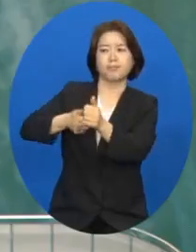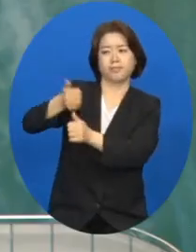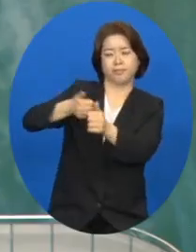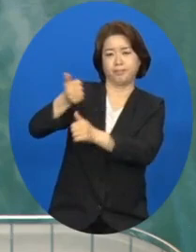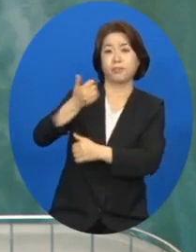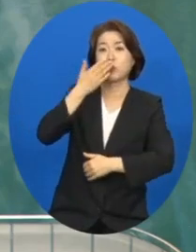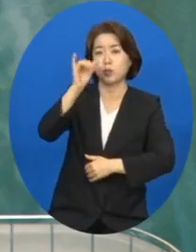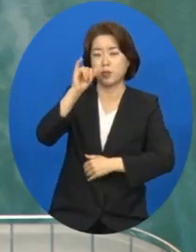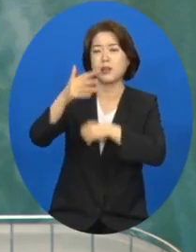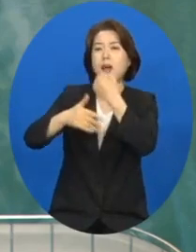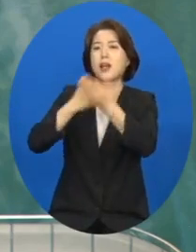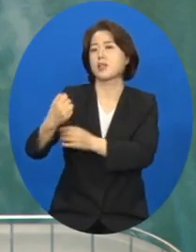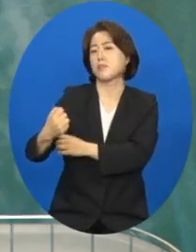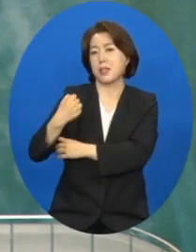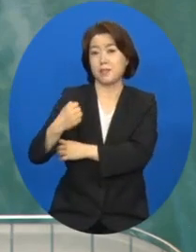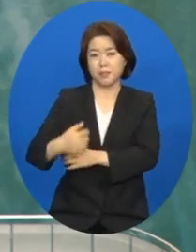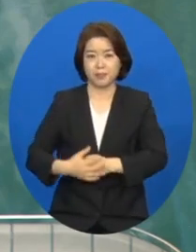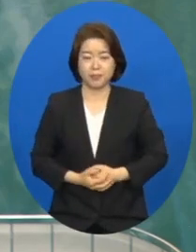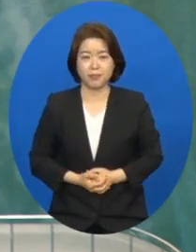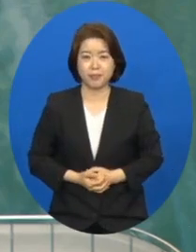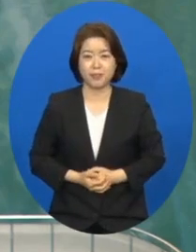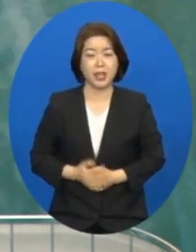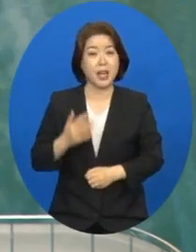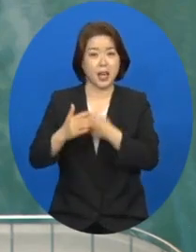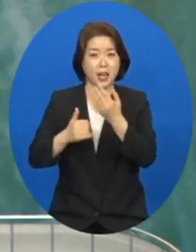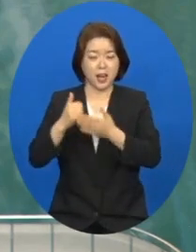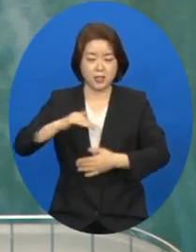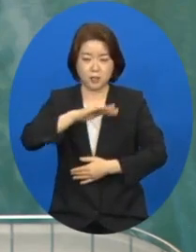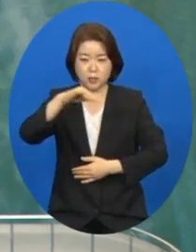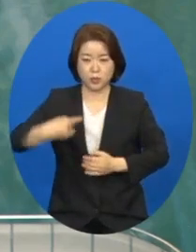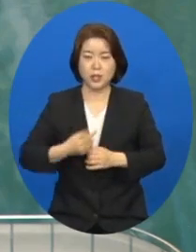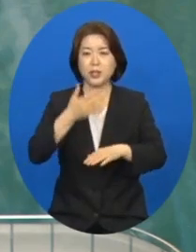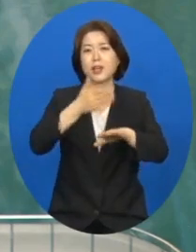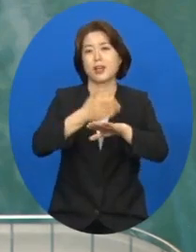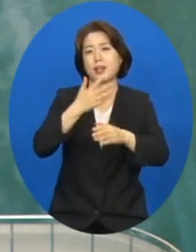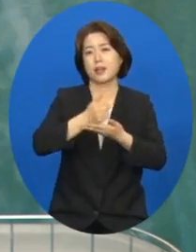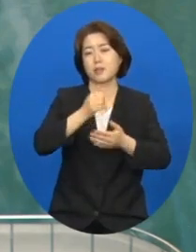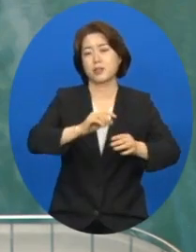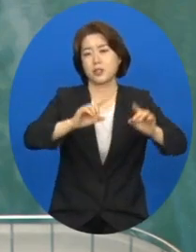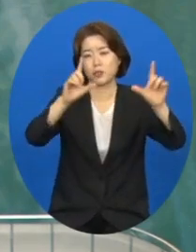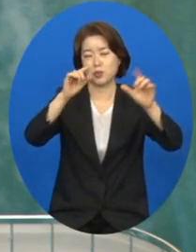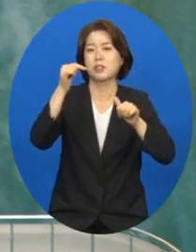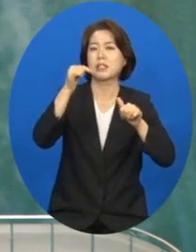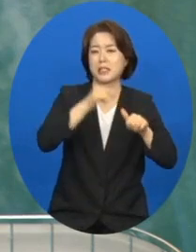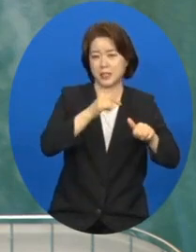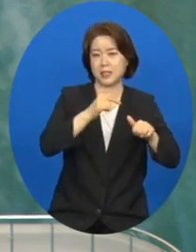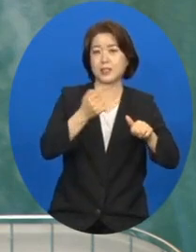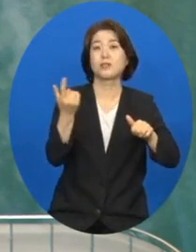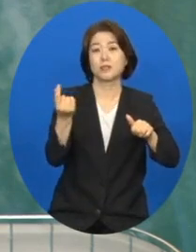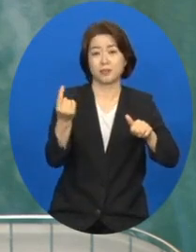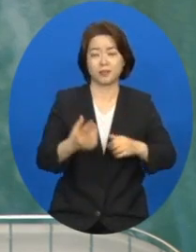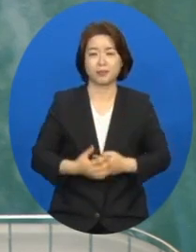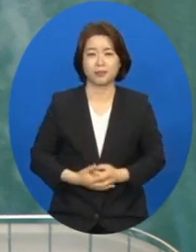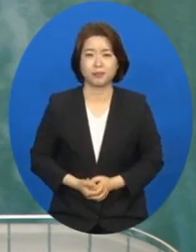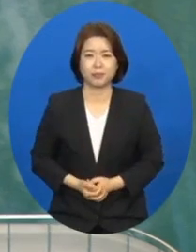능력입니다. 그래서 하나님께서 우리에게 이렇게 감사주의를 지키게 하시는 것입니다.